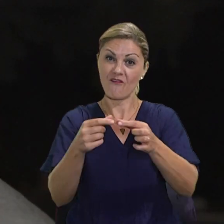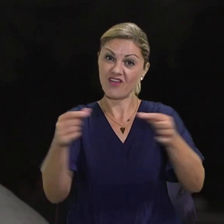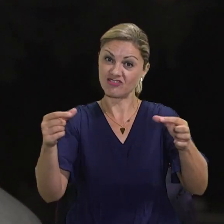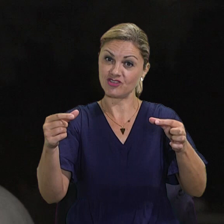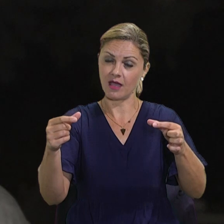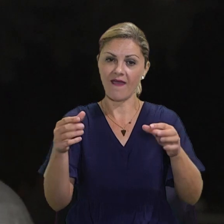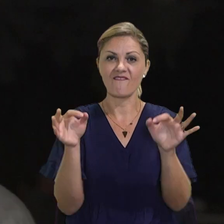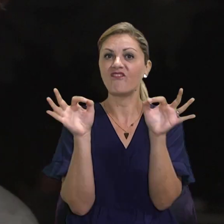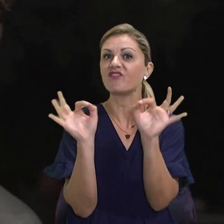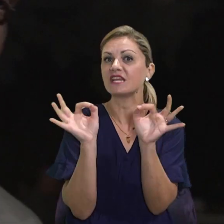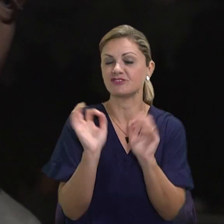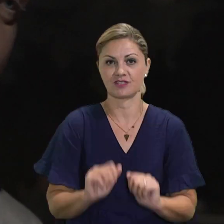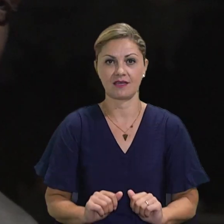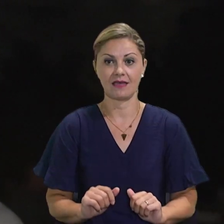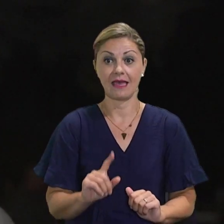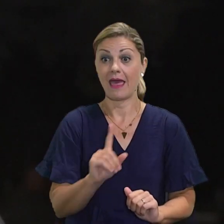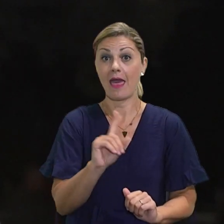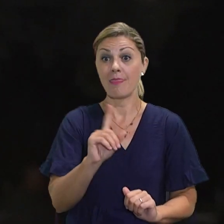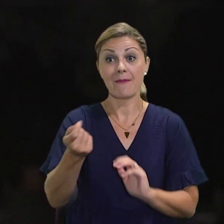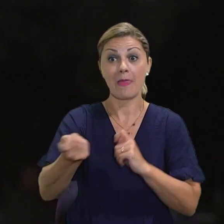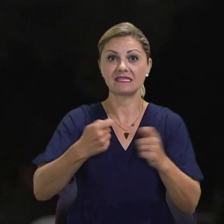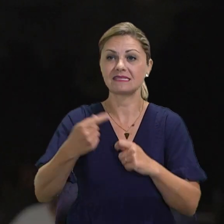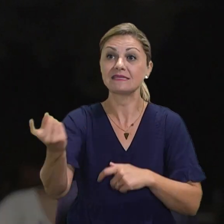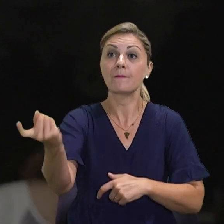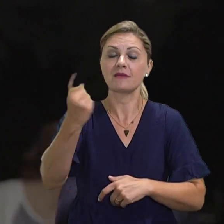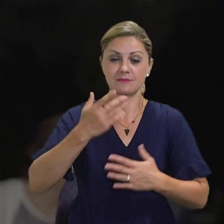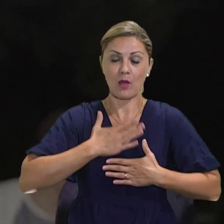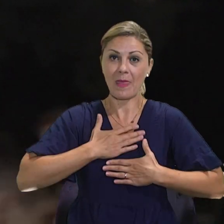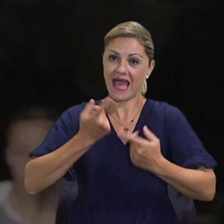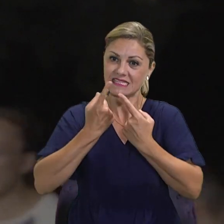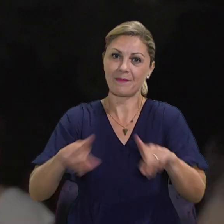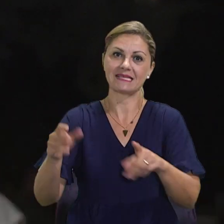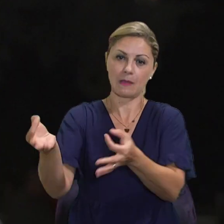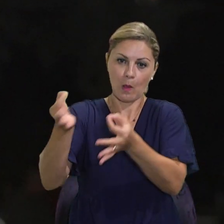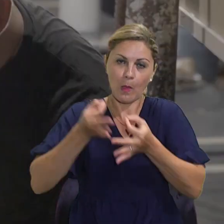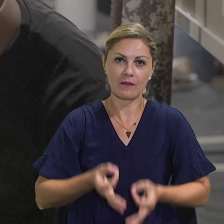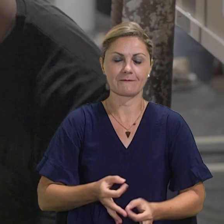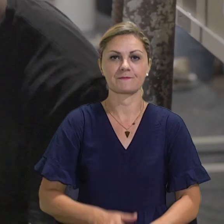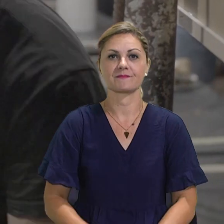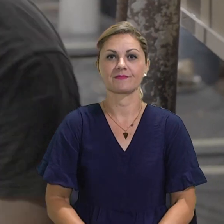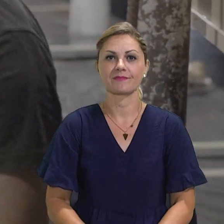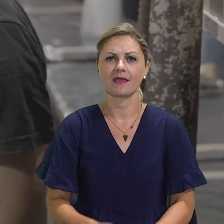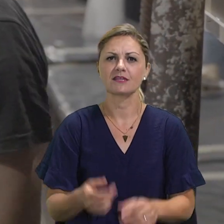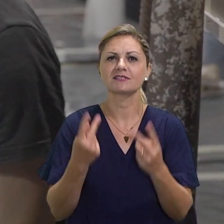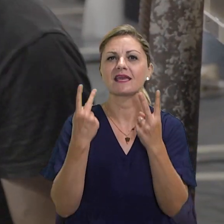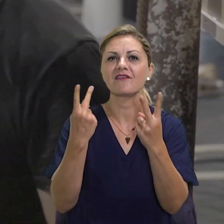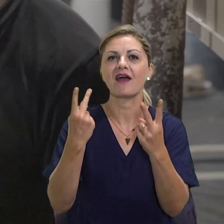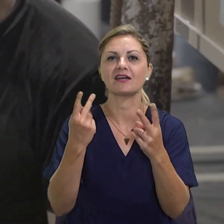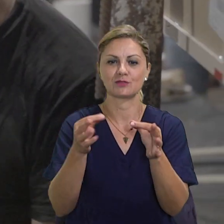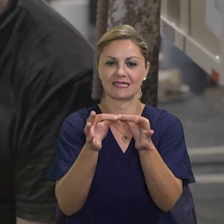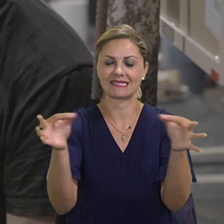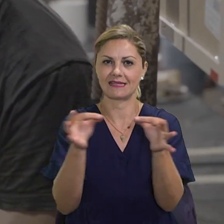morate vidjeti, velika srdela, friška. Nema je na peškarini, nama su ljudi nabavili za nas, to je to. Što je najbitnije kod